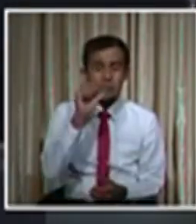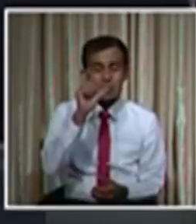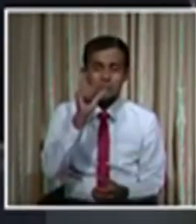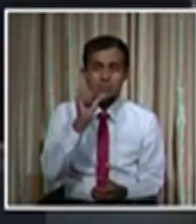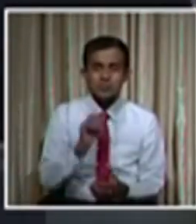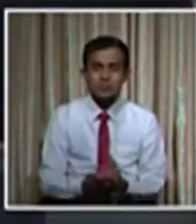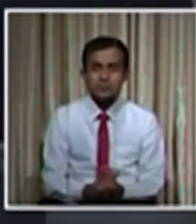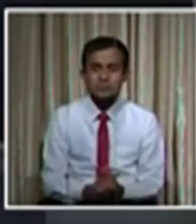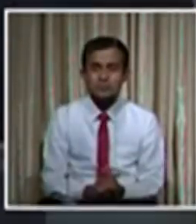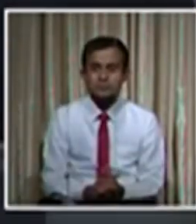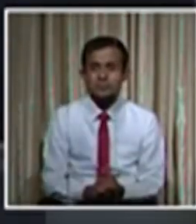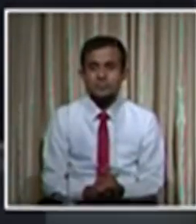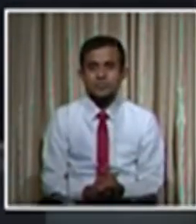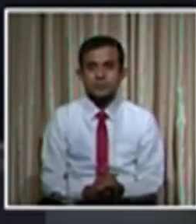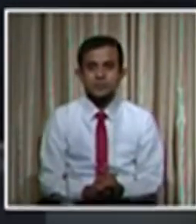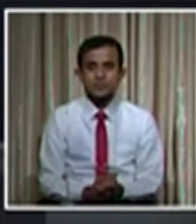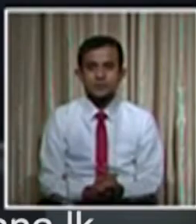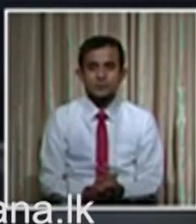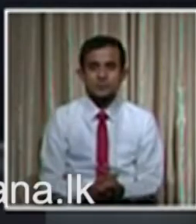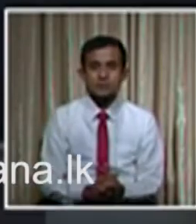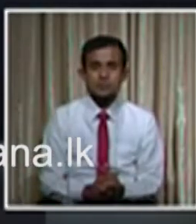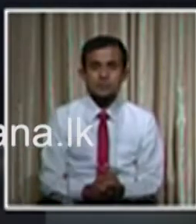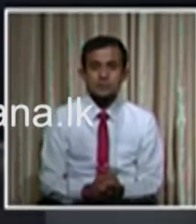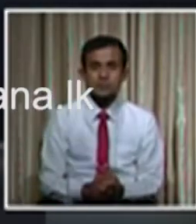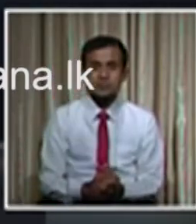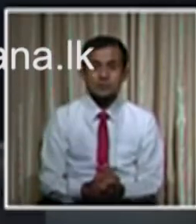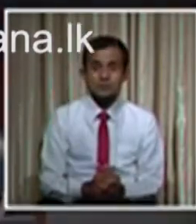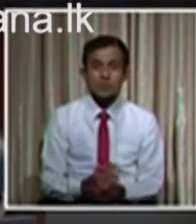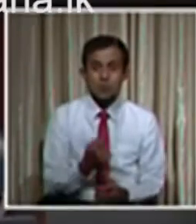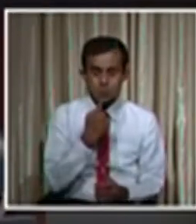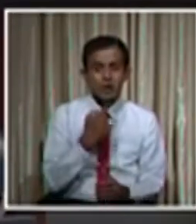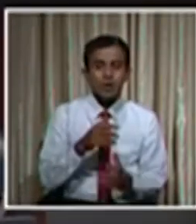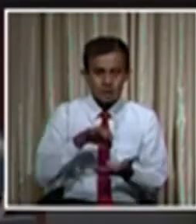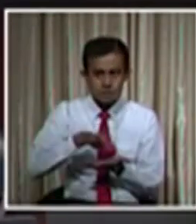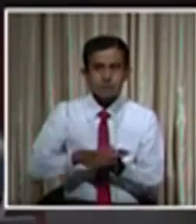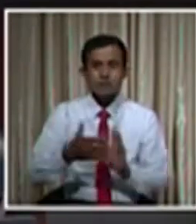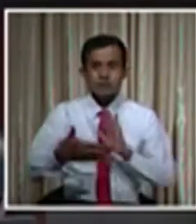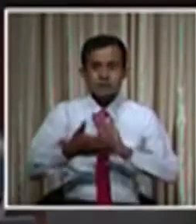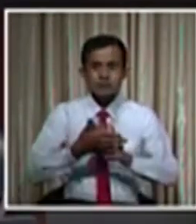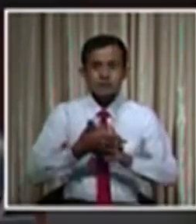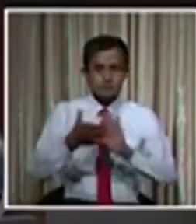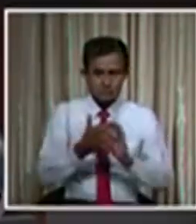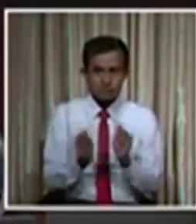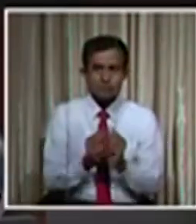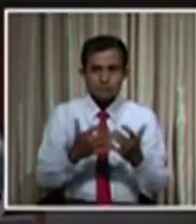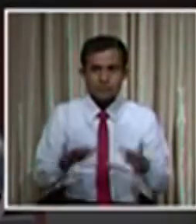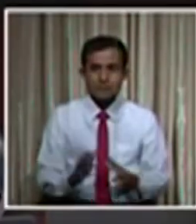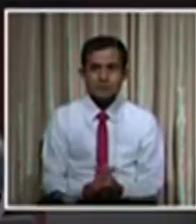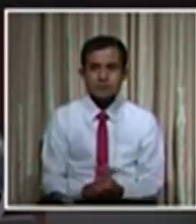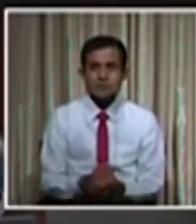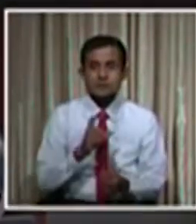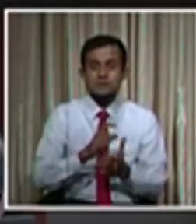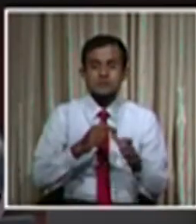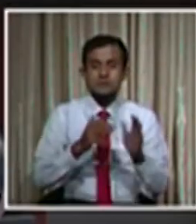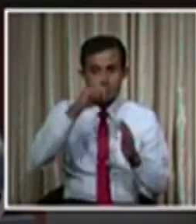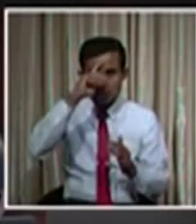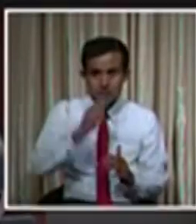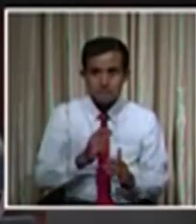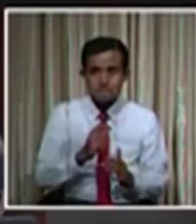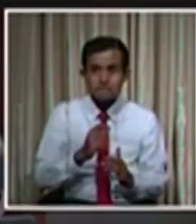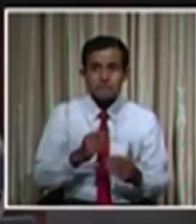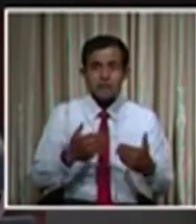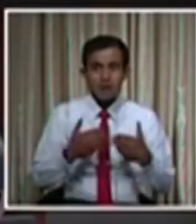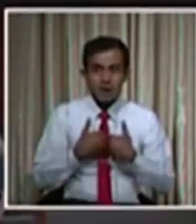හරි හරි. චවල් රාජ අවිල්ල එකතු වෙනවා කරන්නේ. හරි චවල්. ඔව් අනිවාර්යයෙන්ම එකතු වෙනවා. මෙච්චර කාලෙ එකතු වෙලා වැඩ කරන්නේ. අපේ චමල් රාජපක්ෂ මැතිතුමයි